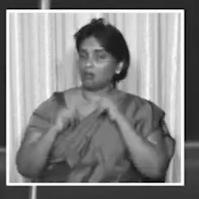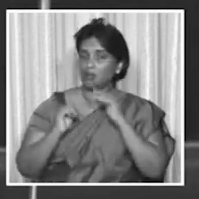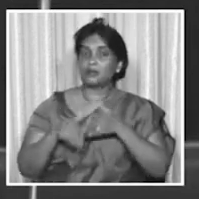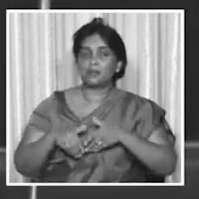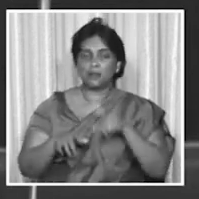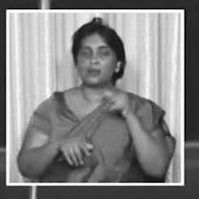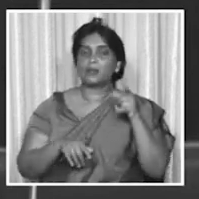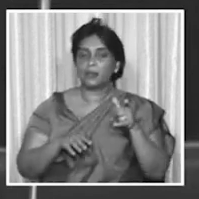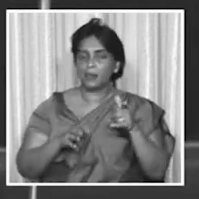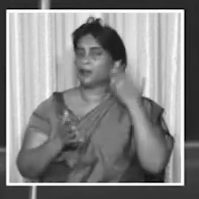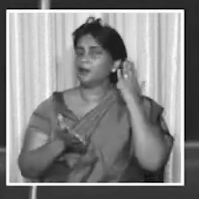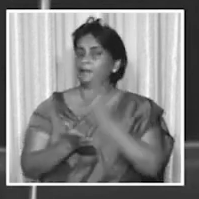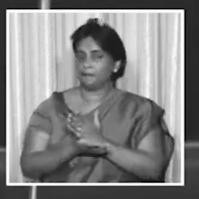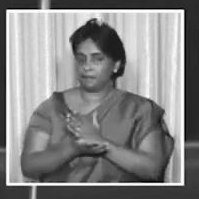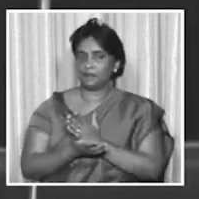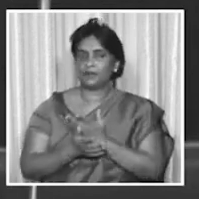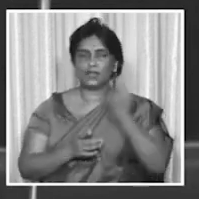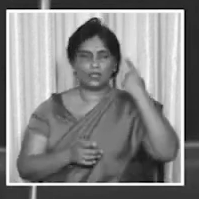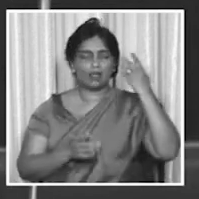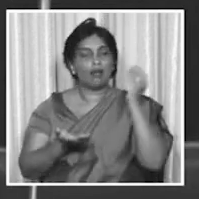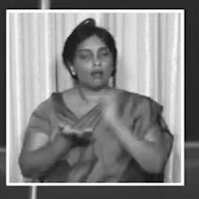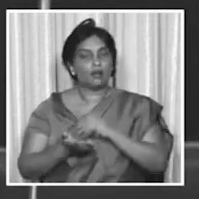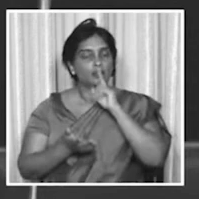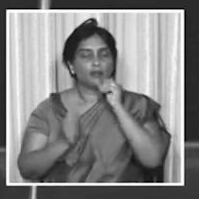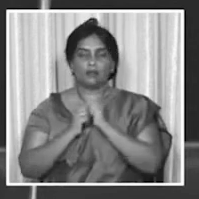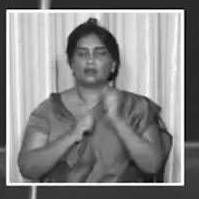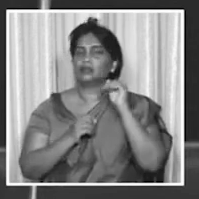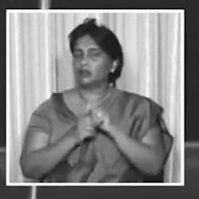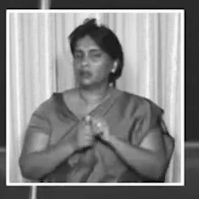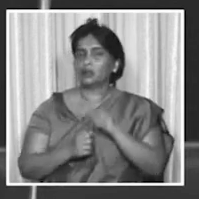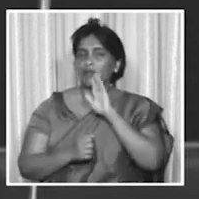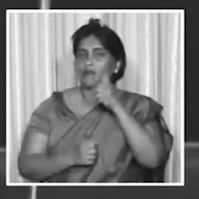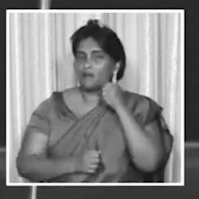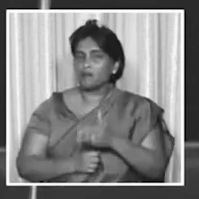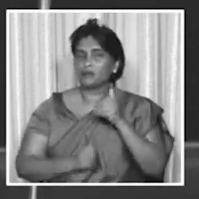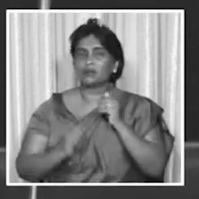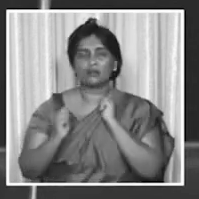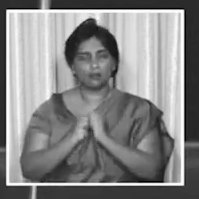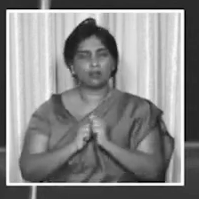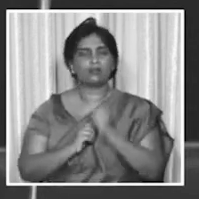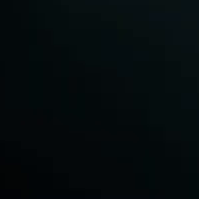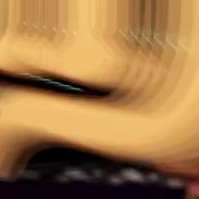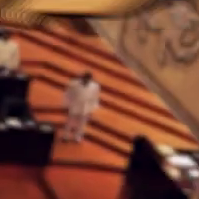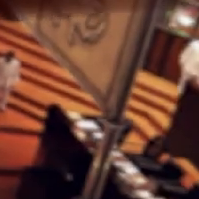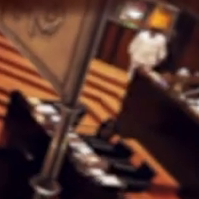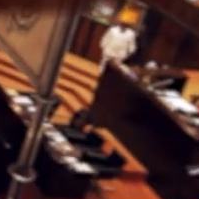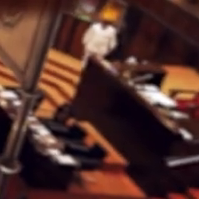මාර්ගයක් ඒක නතර කරලා තිබුණා ඊයේ පෙරේද ආයි කතා කරලා දාගත්තා ඒ වගේ අත්‍යවශ්‍ය දේ බස්වස් ඒගොල්ලෝ නතර